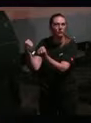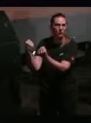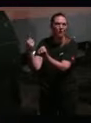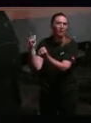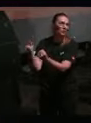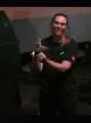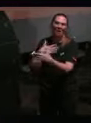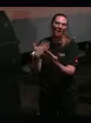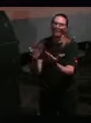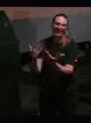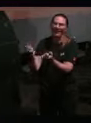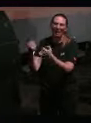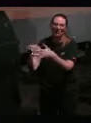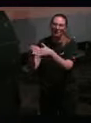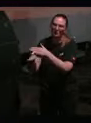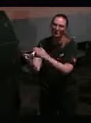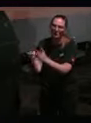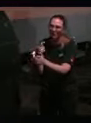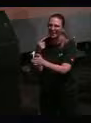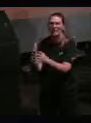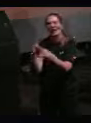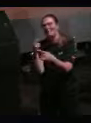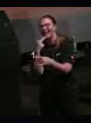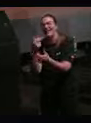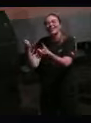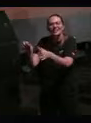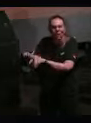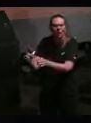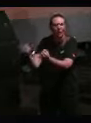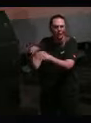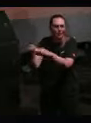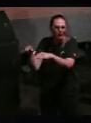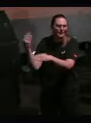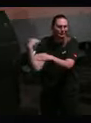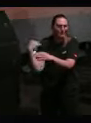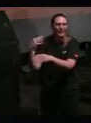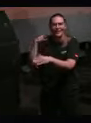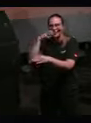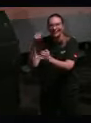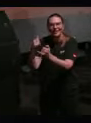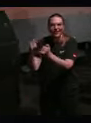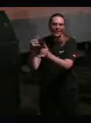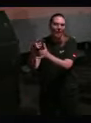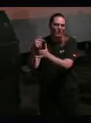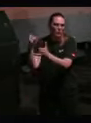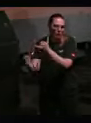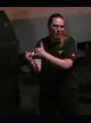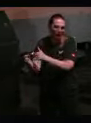kraftunderskudd. Vi hadde svak kraftbalanse, kan man kalle det, på slutten av 90-tallet. Og da fikk du en helt annen energimiks